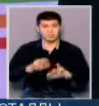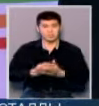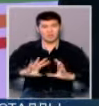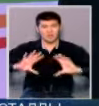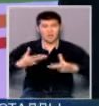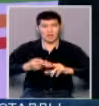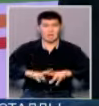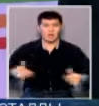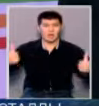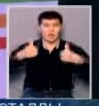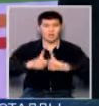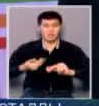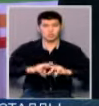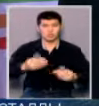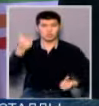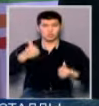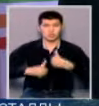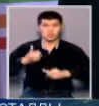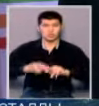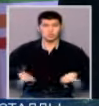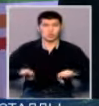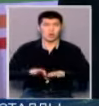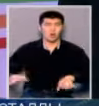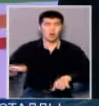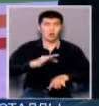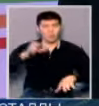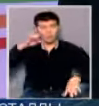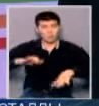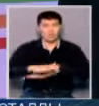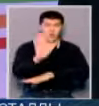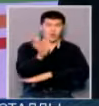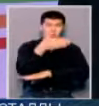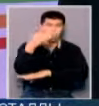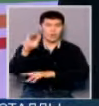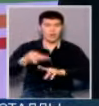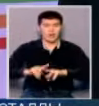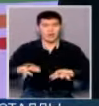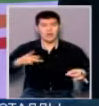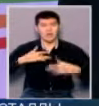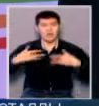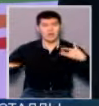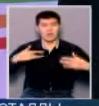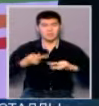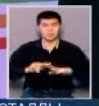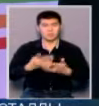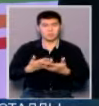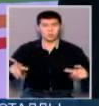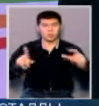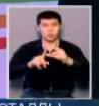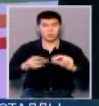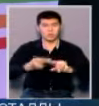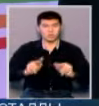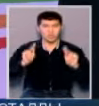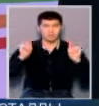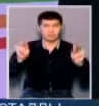Әлемдік аренада облыс спортшыларымыздың еліміздің көк туын желбіреткен салтанатты кездері осы